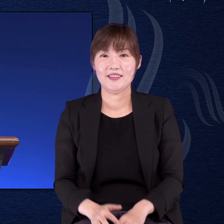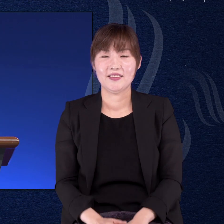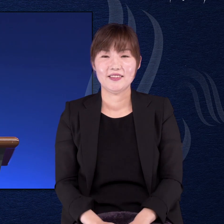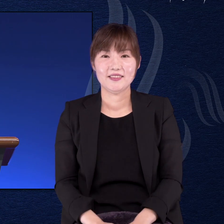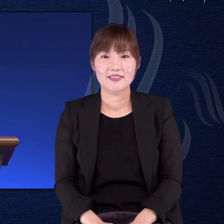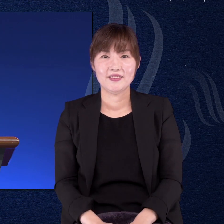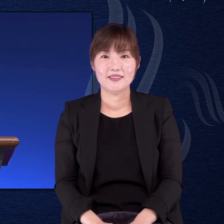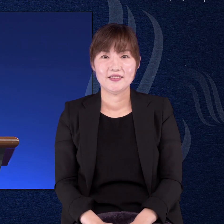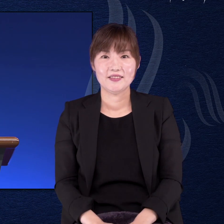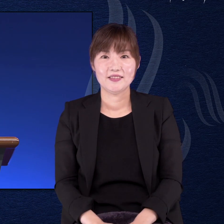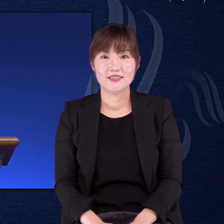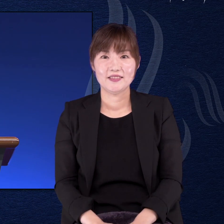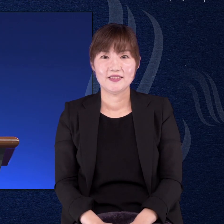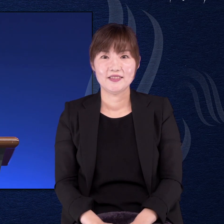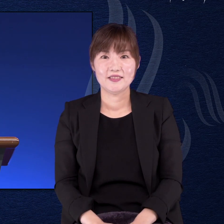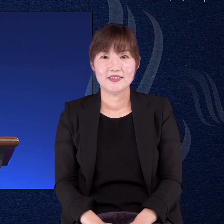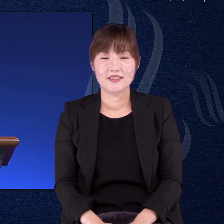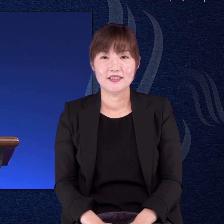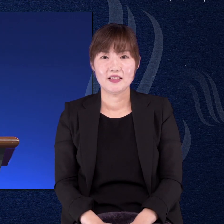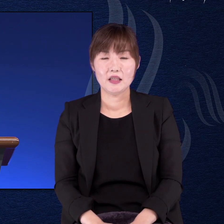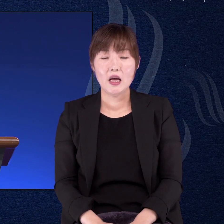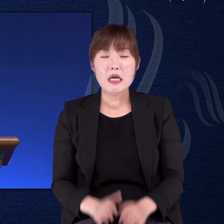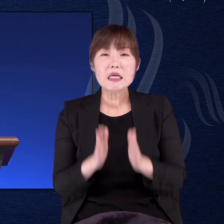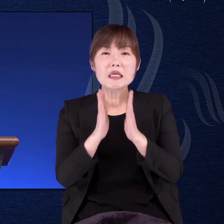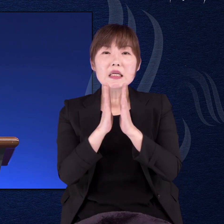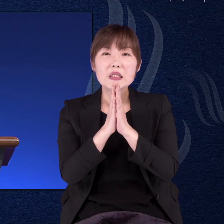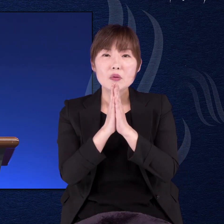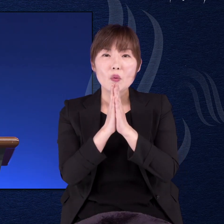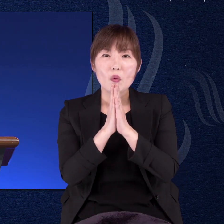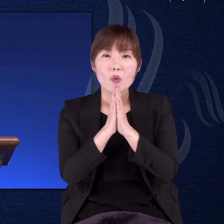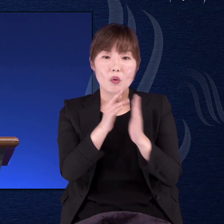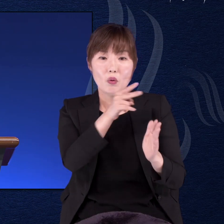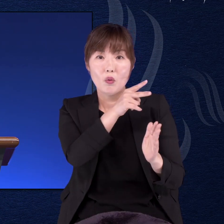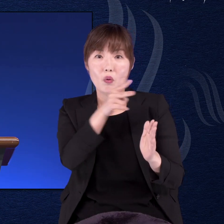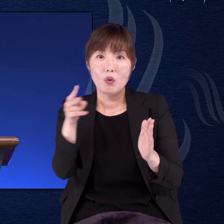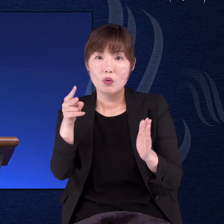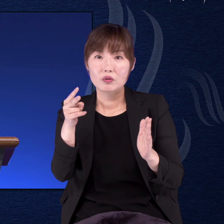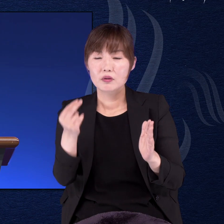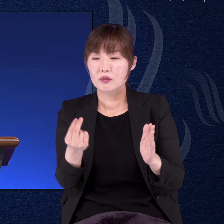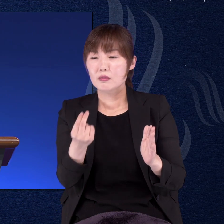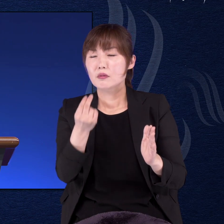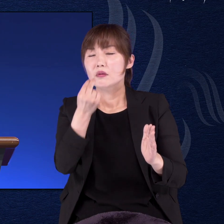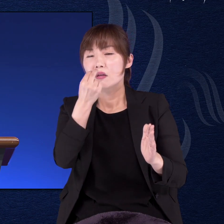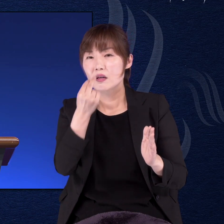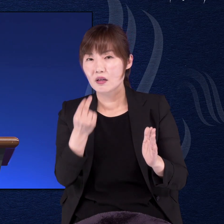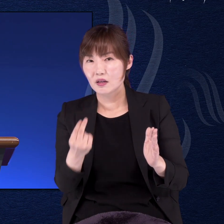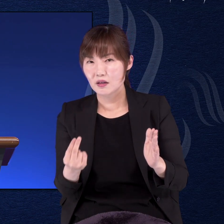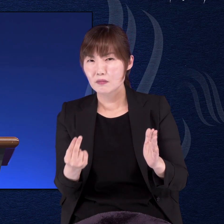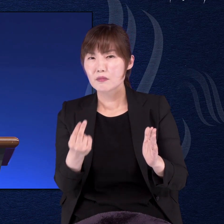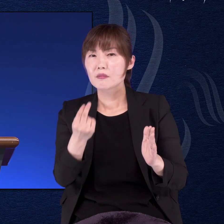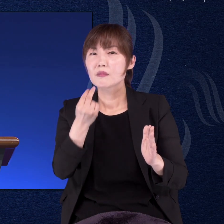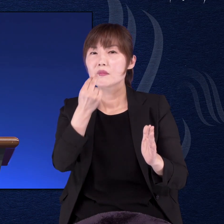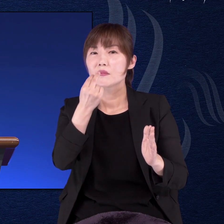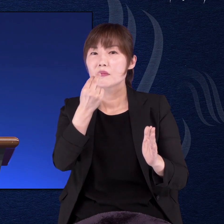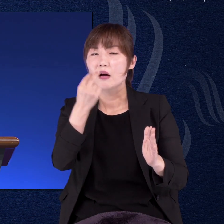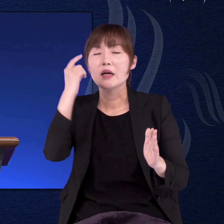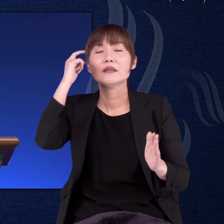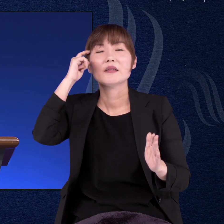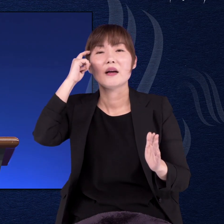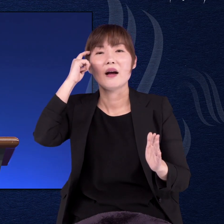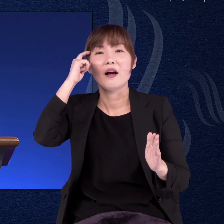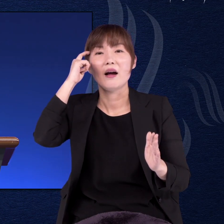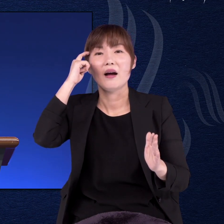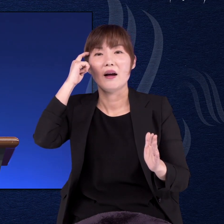이건 호흡이라고 생각합니다. 우리가 쉬지 않고 하는 건 호흡밖에 없어요. 모든